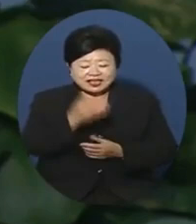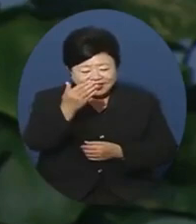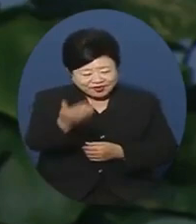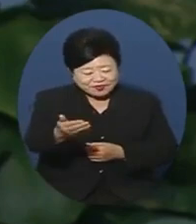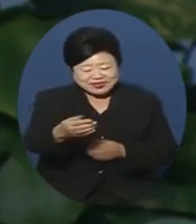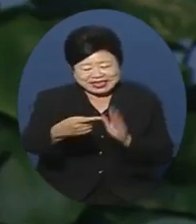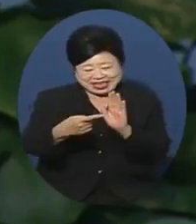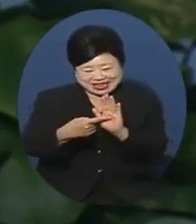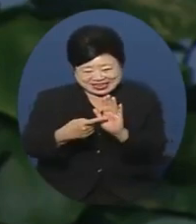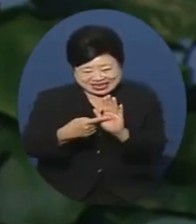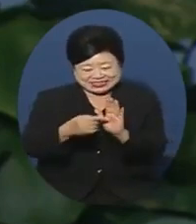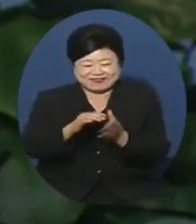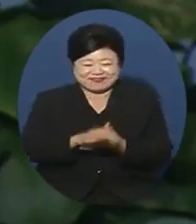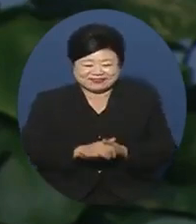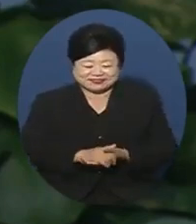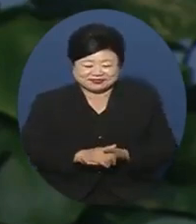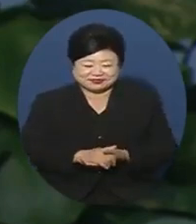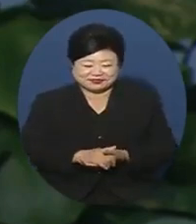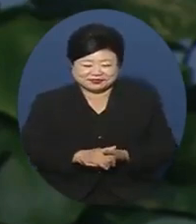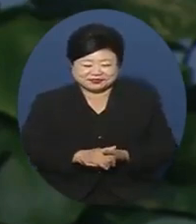여러분에게 나타나서